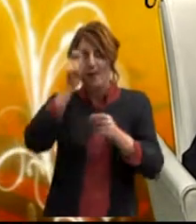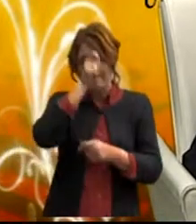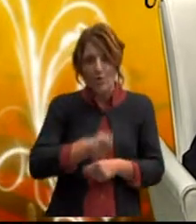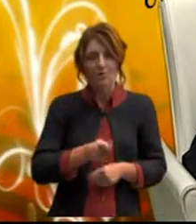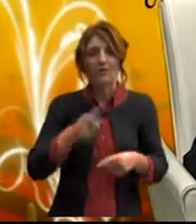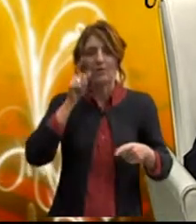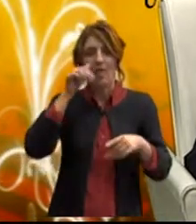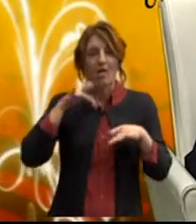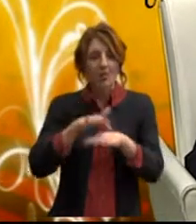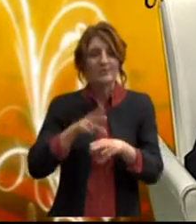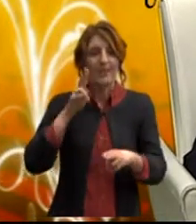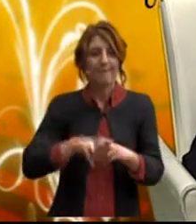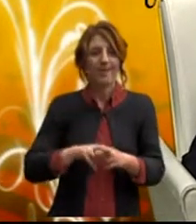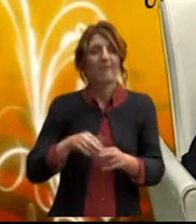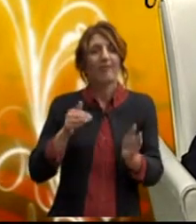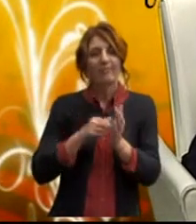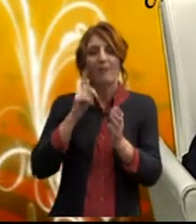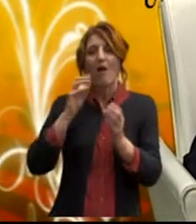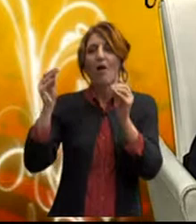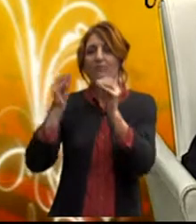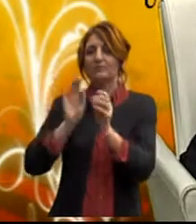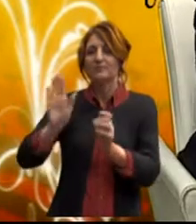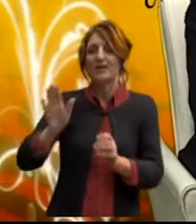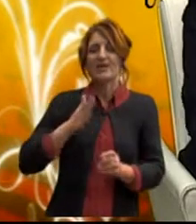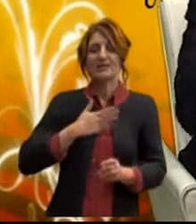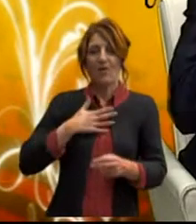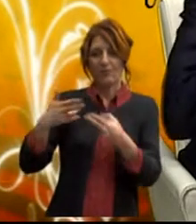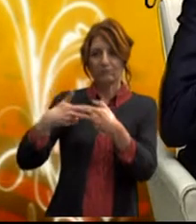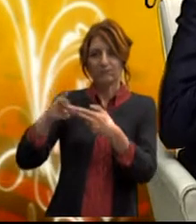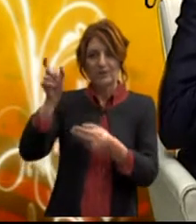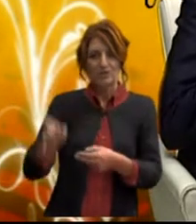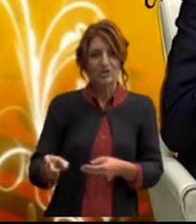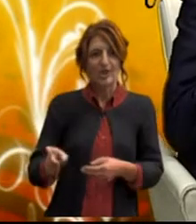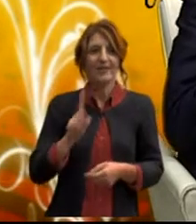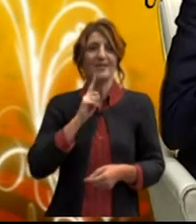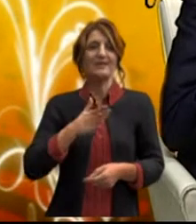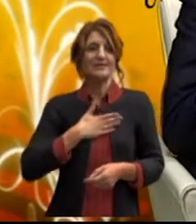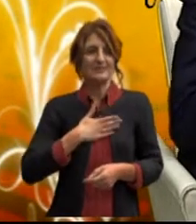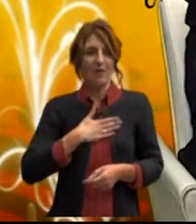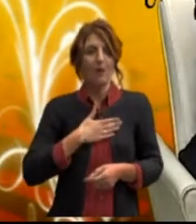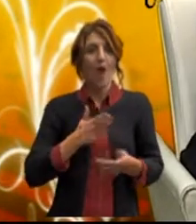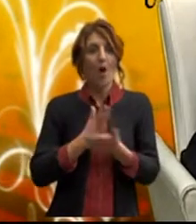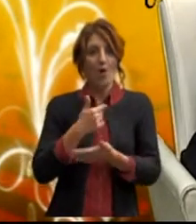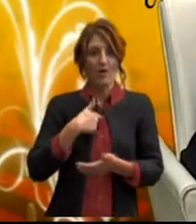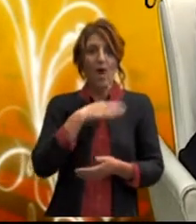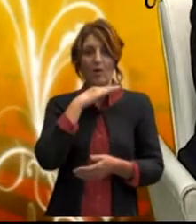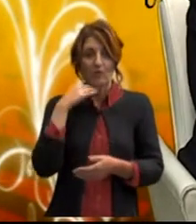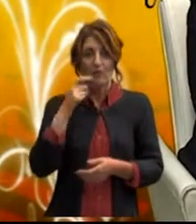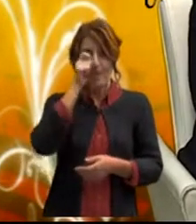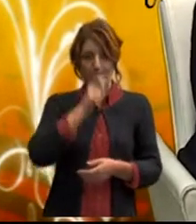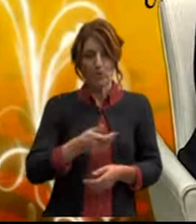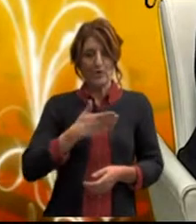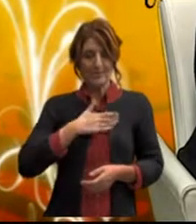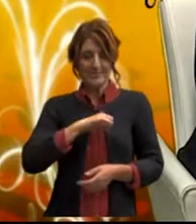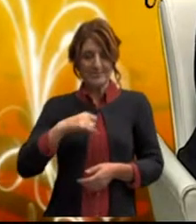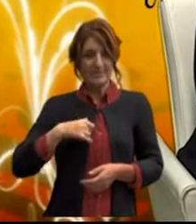stilu ljubi bližnjeg svog kao samog sebe. Ja poštujem sebe, ako dovoljno poštujem sebe, poštujem i vas.